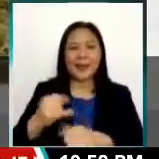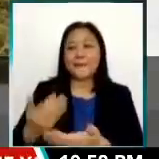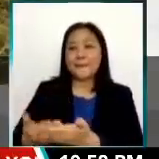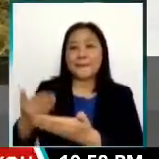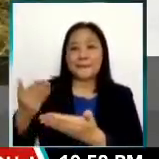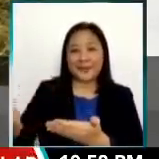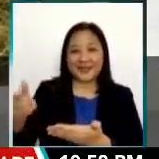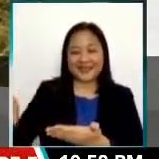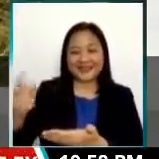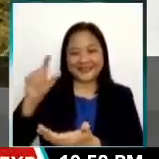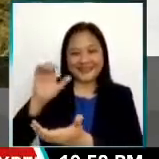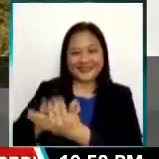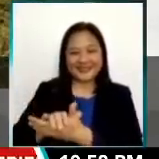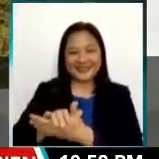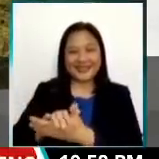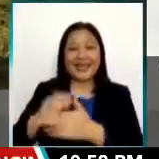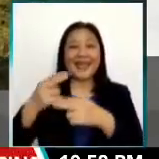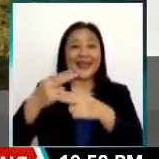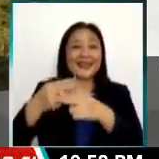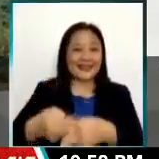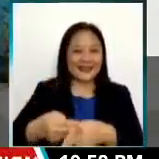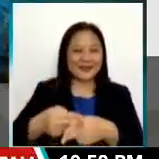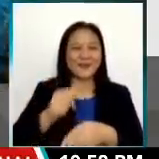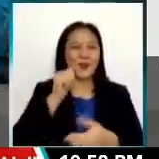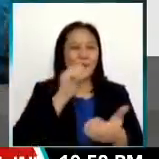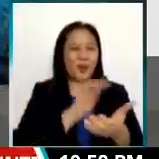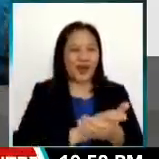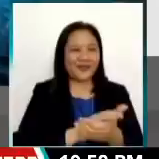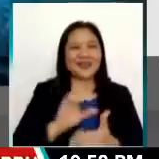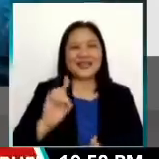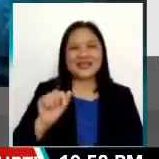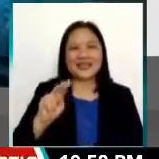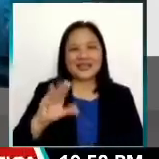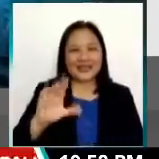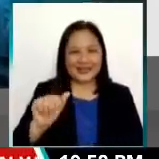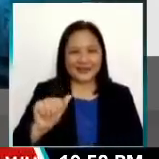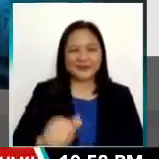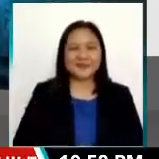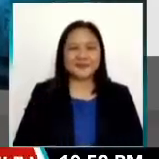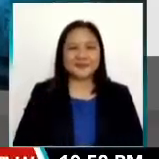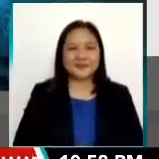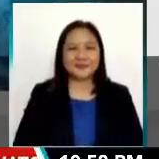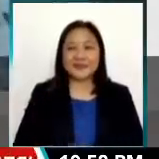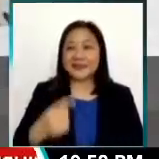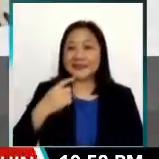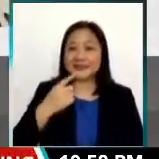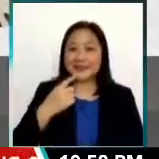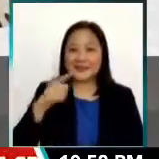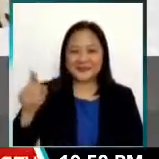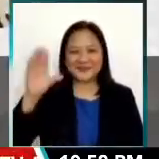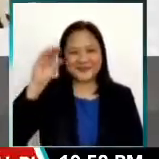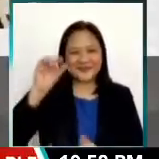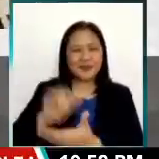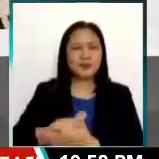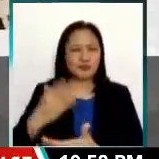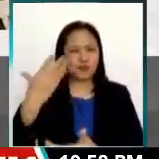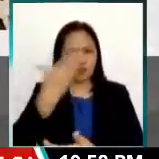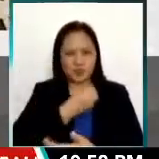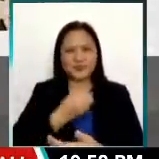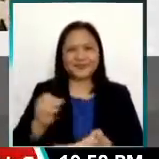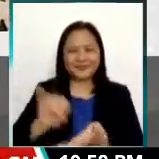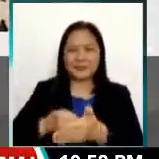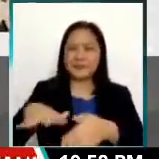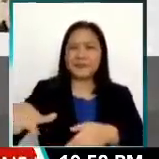at ipinangalan sa mapapangasawang si Danica Ana Misterio. Sabi ni Christopher, magandang investment ang malawak na lupain